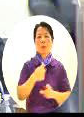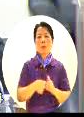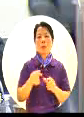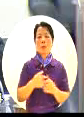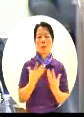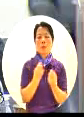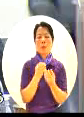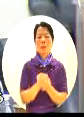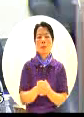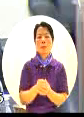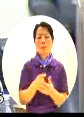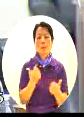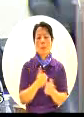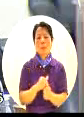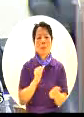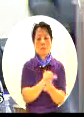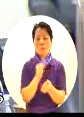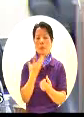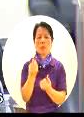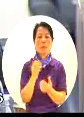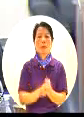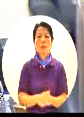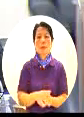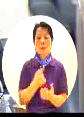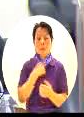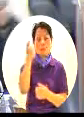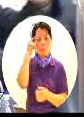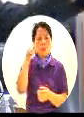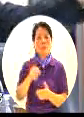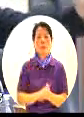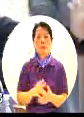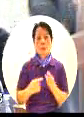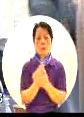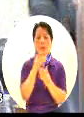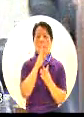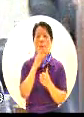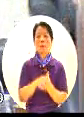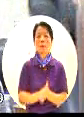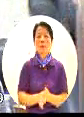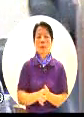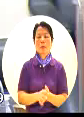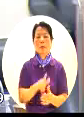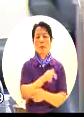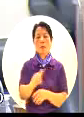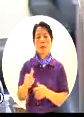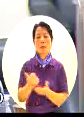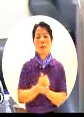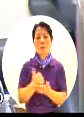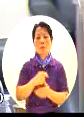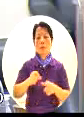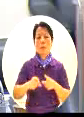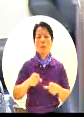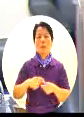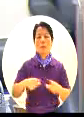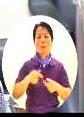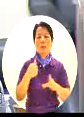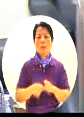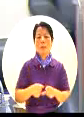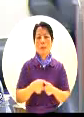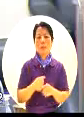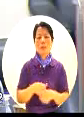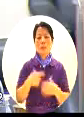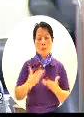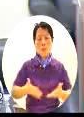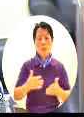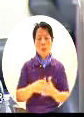被边缘化哈，但是我是认为说哈，只是物流园区而已哈，我感觉还是严